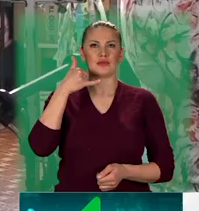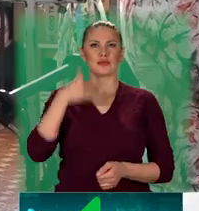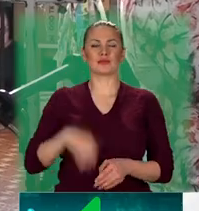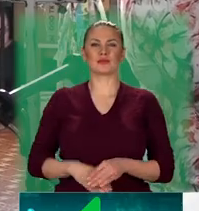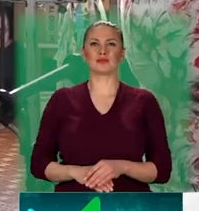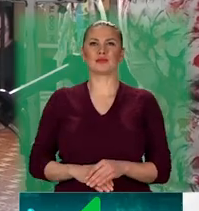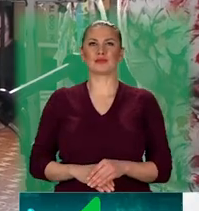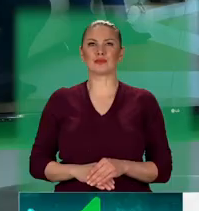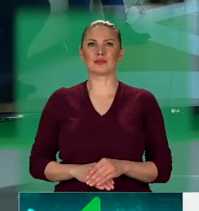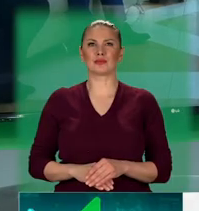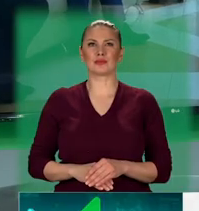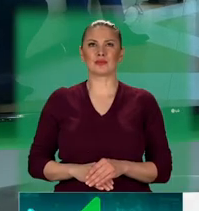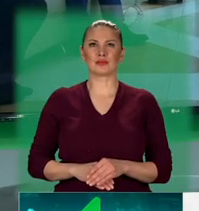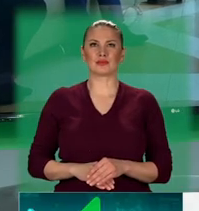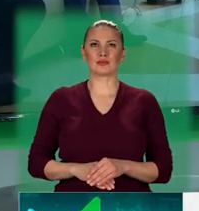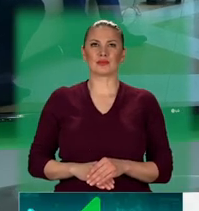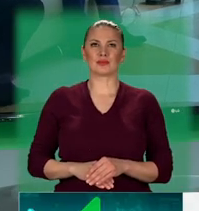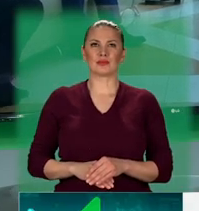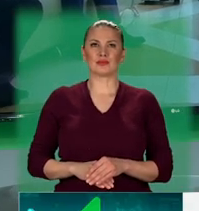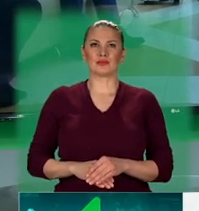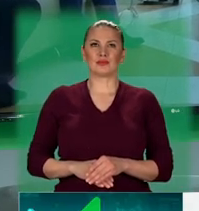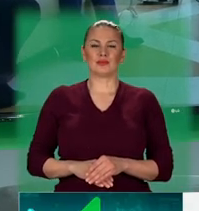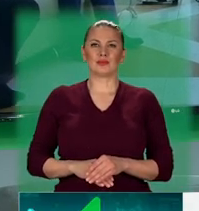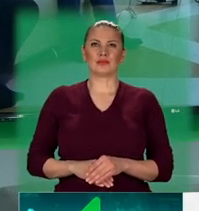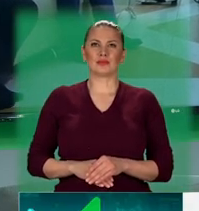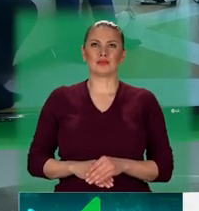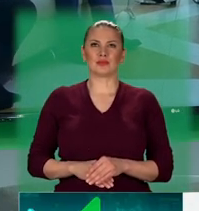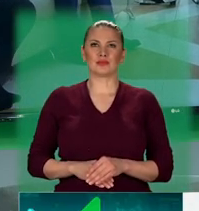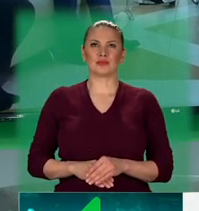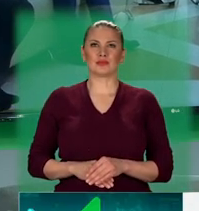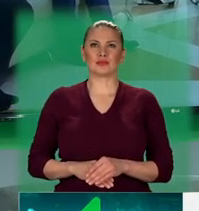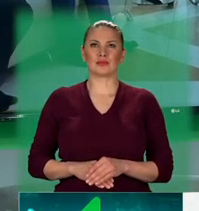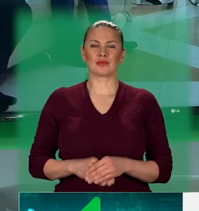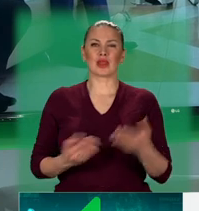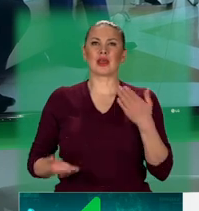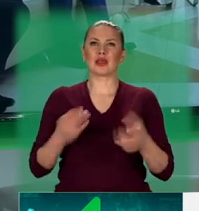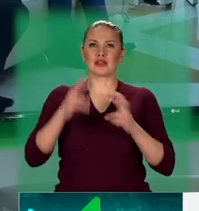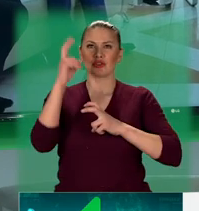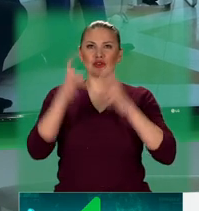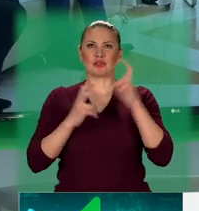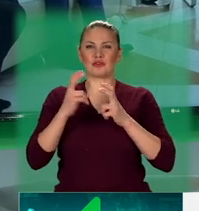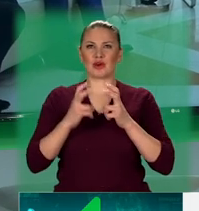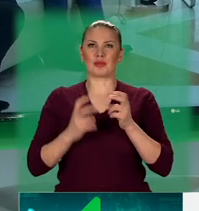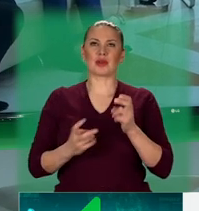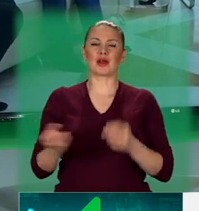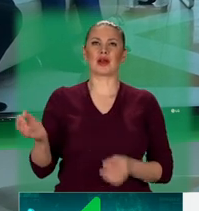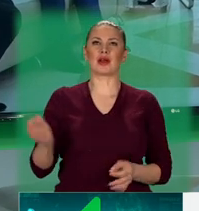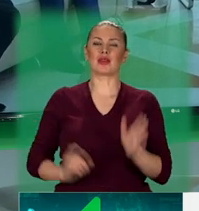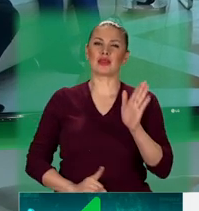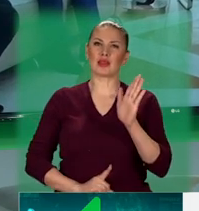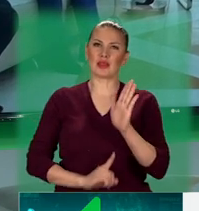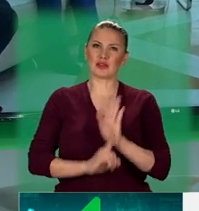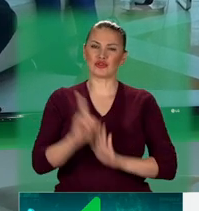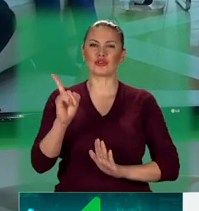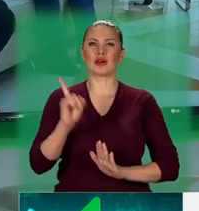ОТВ. Но если швейная фабрика в условиях пандемии нашла новый толчок для развития, то большинство островных предприятий